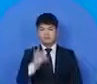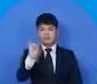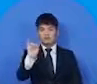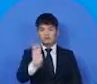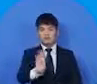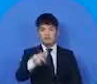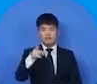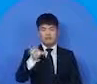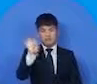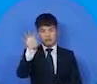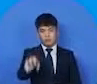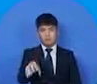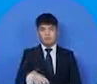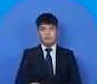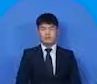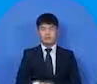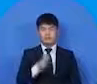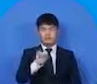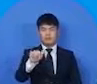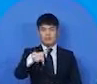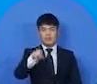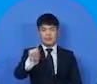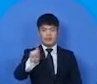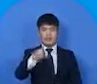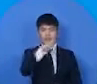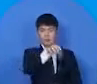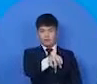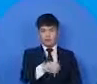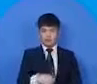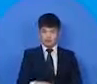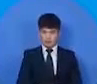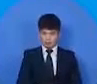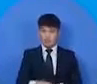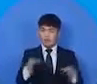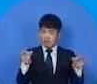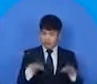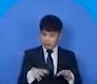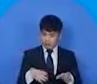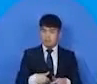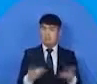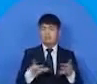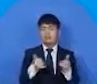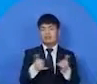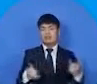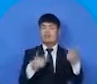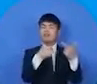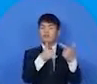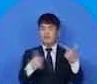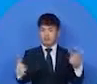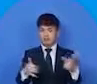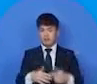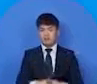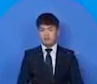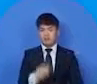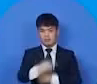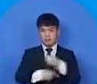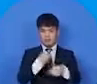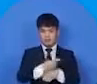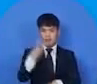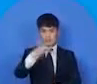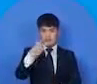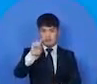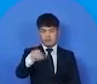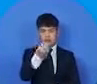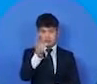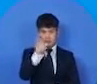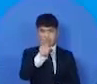천안시 서북구 입장면 반곡 1 길입니다 이가 폴리텍 주식 회사에서 제조 관련 단순종사원 6명을 부족합니다